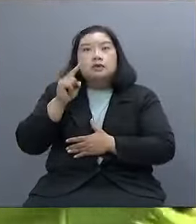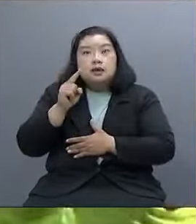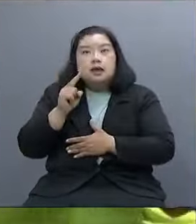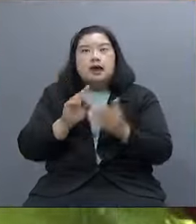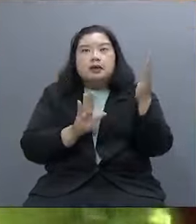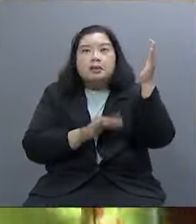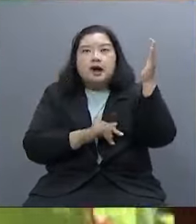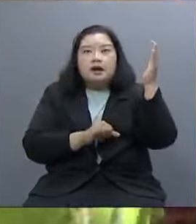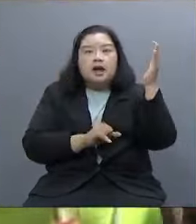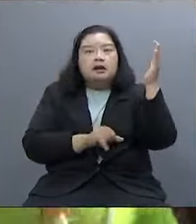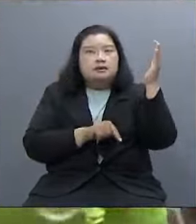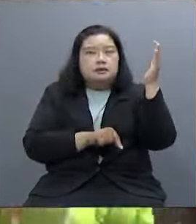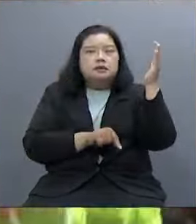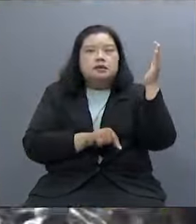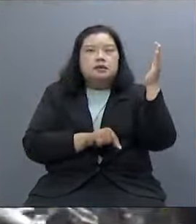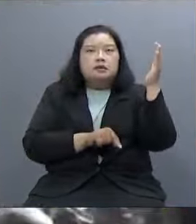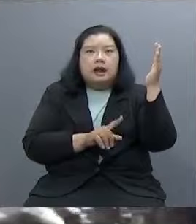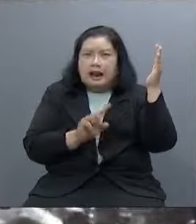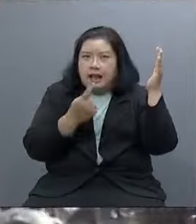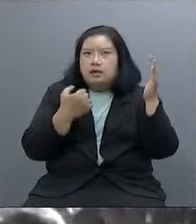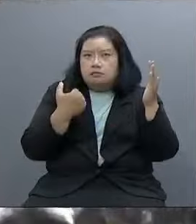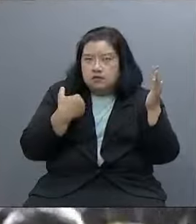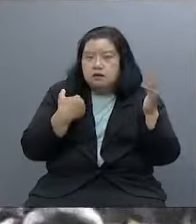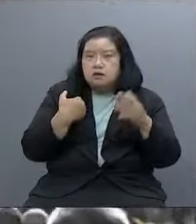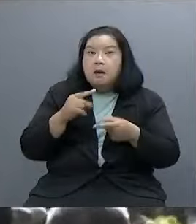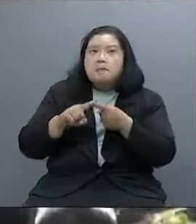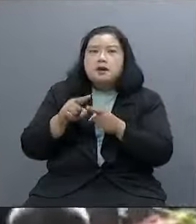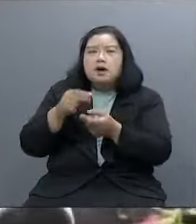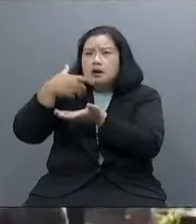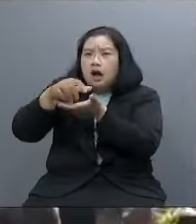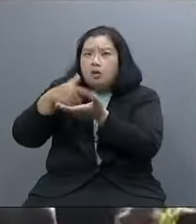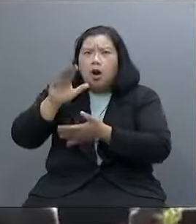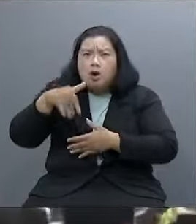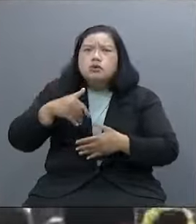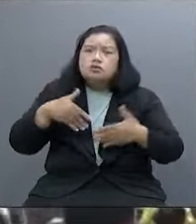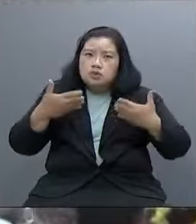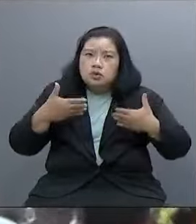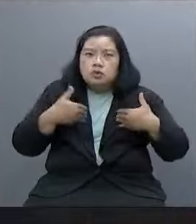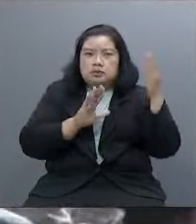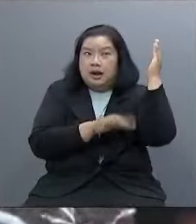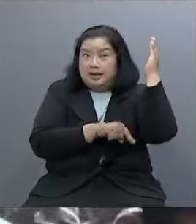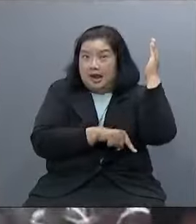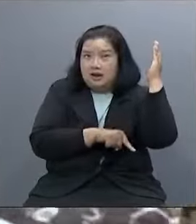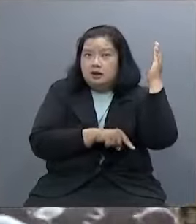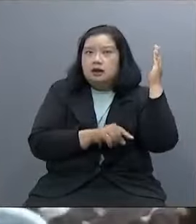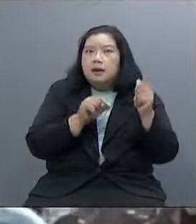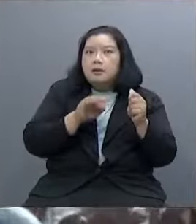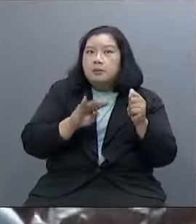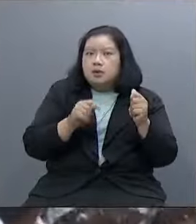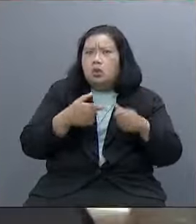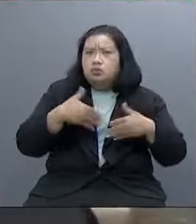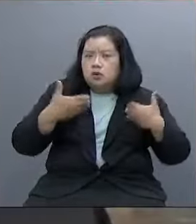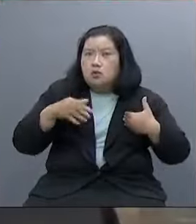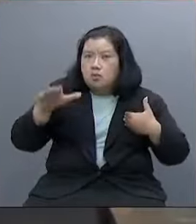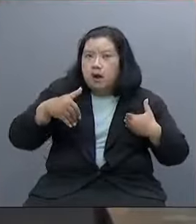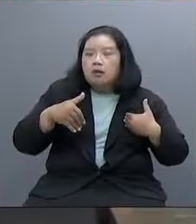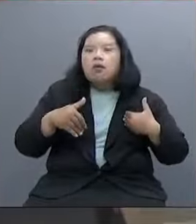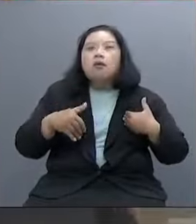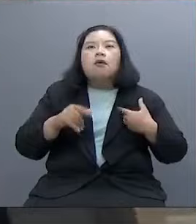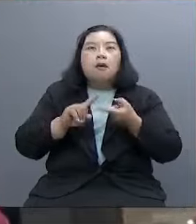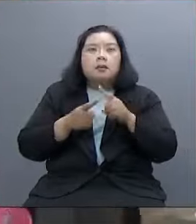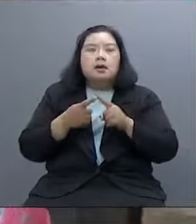พื่อนชวนมานะคะบอกว่าเล่นสงกรานต์ที่อำเภอเบตงเนี่ยสนุกมากนะคะเพื่อนก็อวดรูปให้ดูจากรูปของการเล่นน้ำเมื่อปีที่แล้วเข